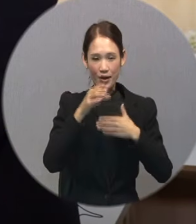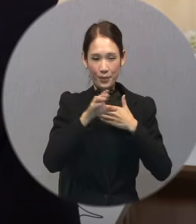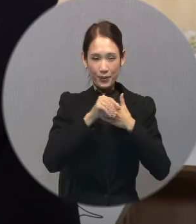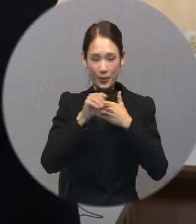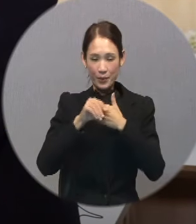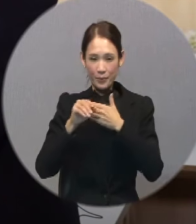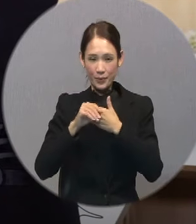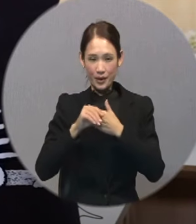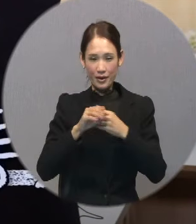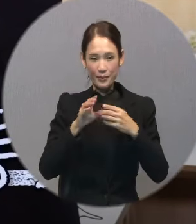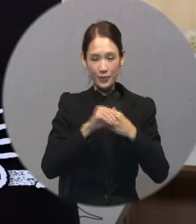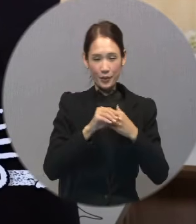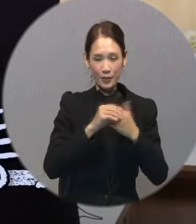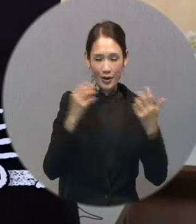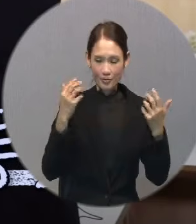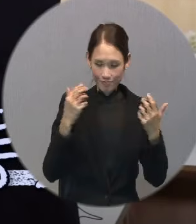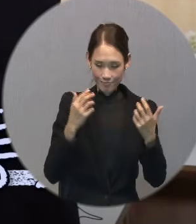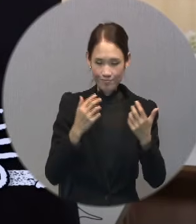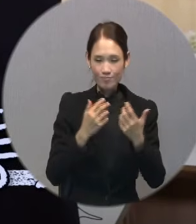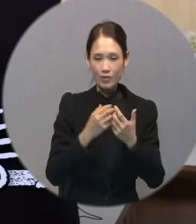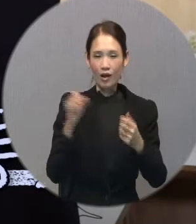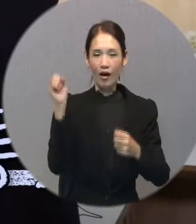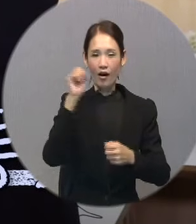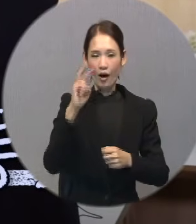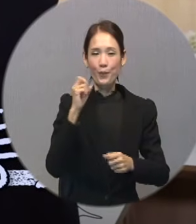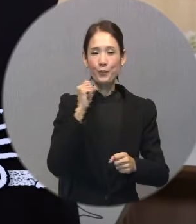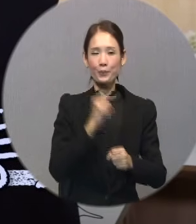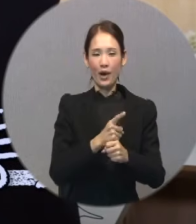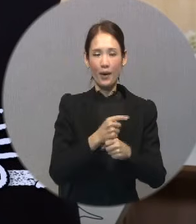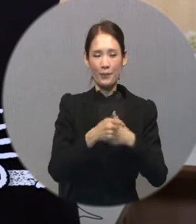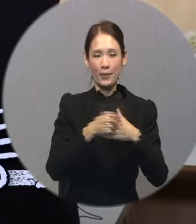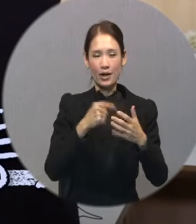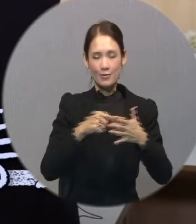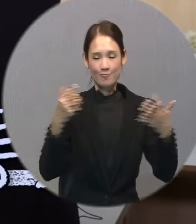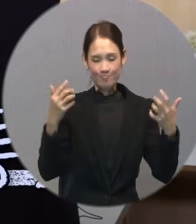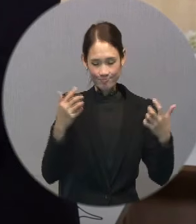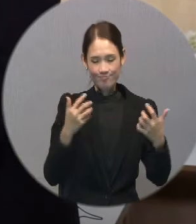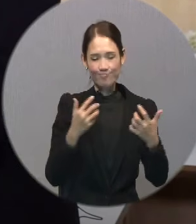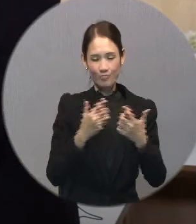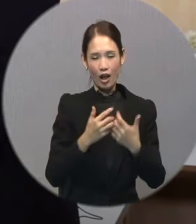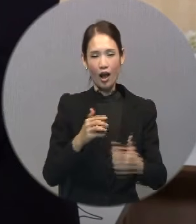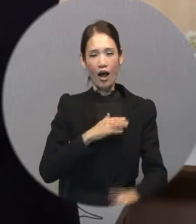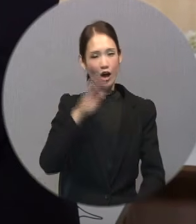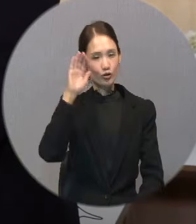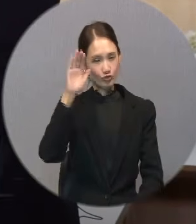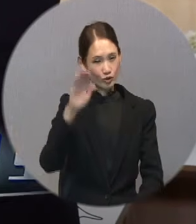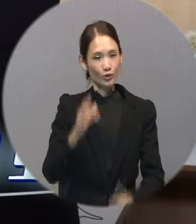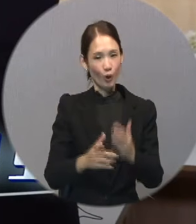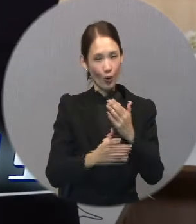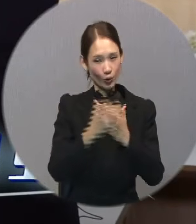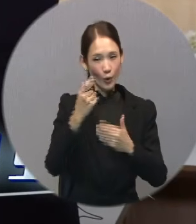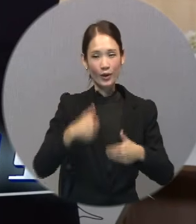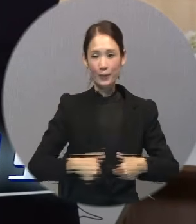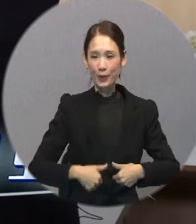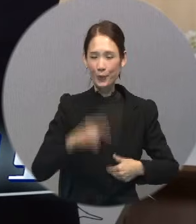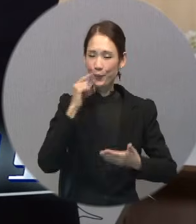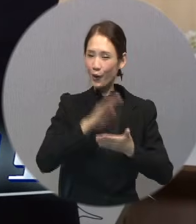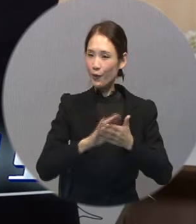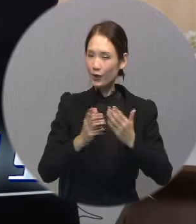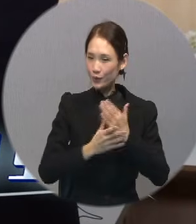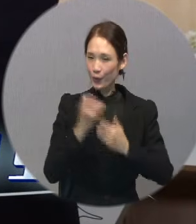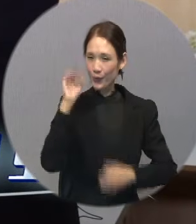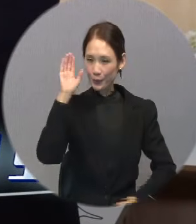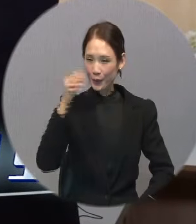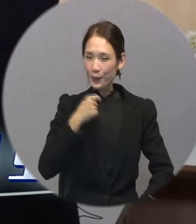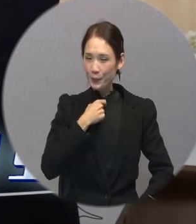젖듯이 살살 젖을 수 있고, 그래야지 어느 순간에 마음이 흠뻑 젖어서 우리도 통일을 해야겠구나, 평화 통일을 해야겠구나